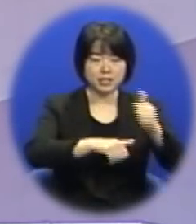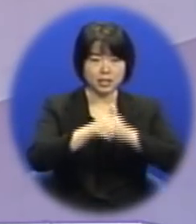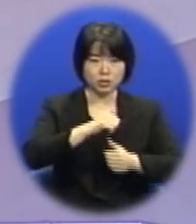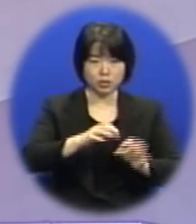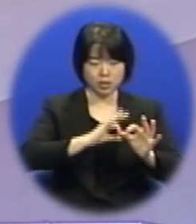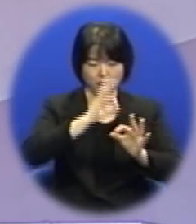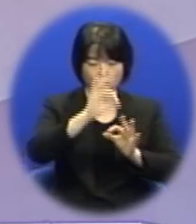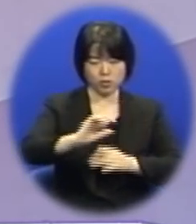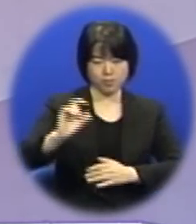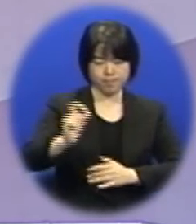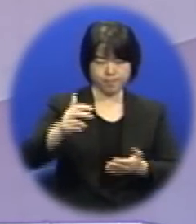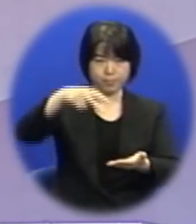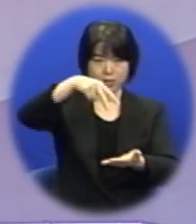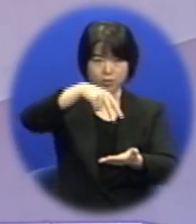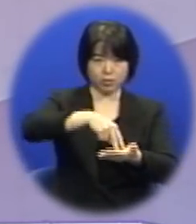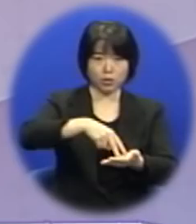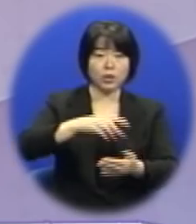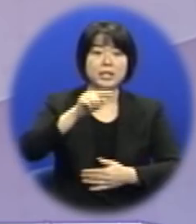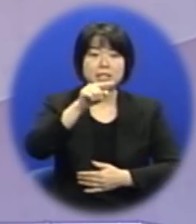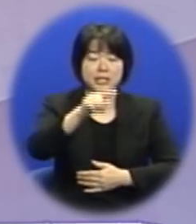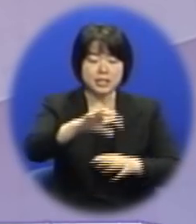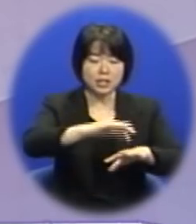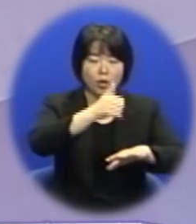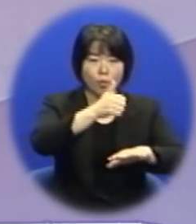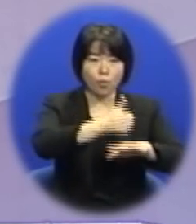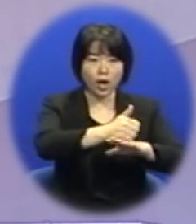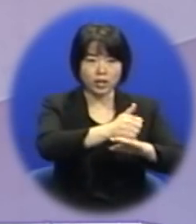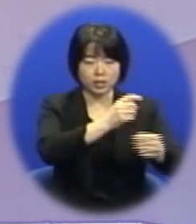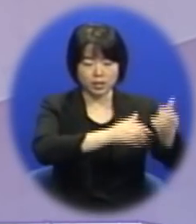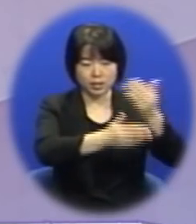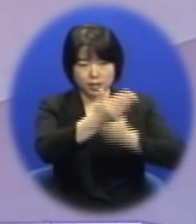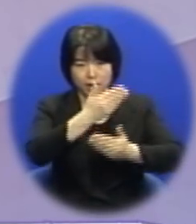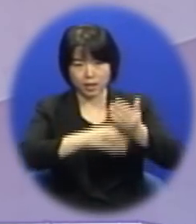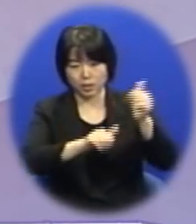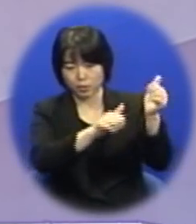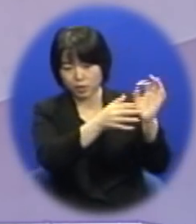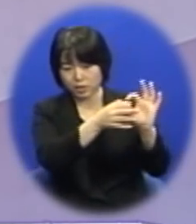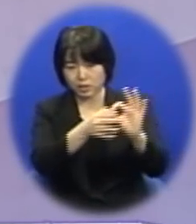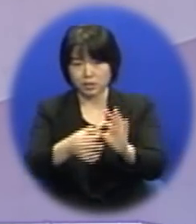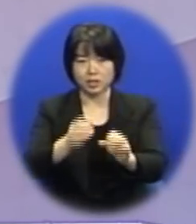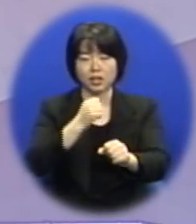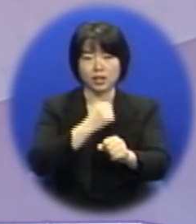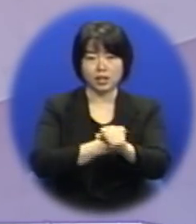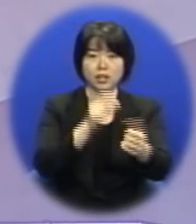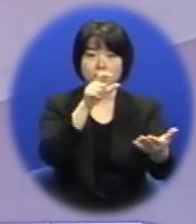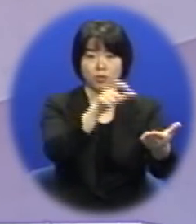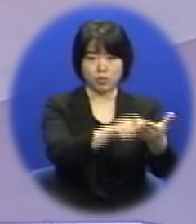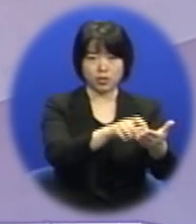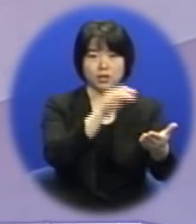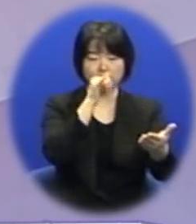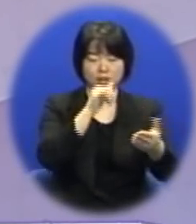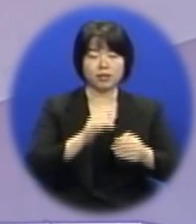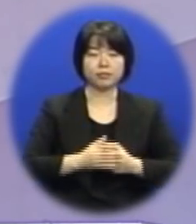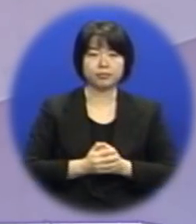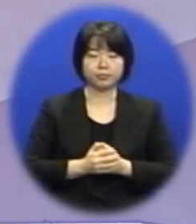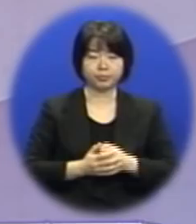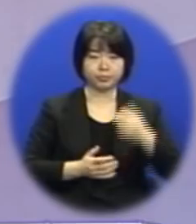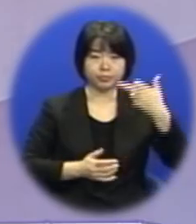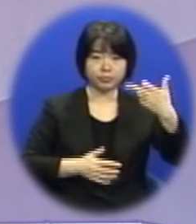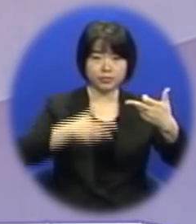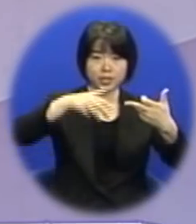견고히 세우며 내 왕위를 대대로 이어지게 하겠다고 하였다. 그리고